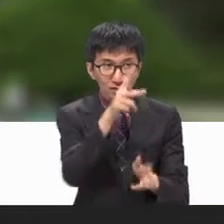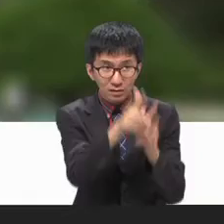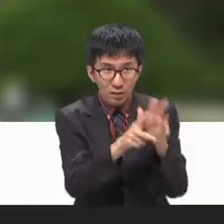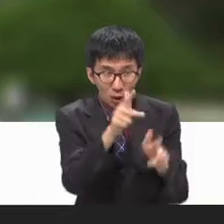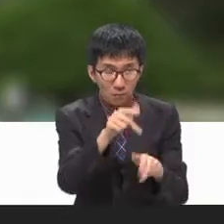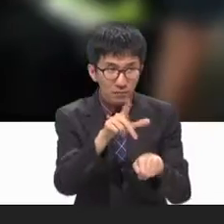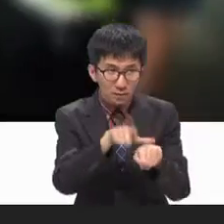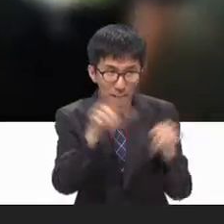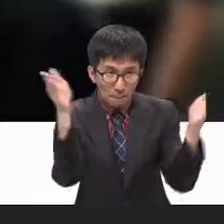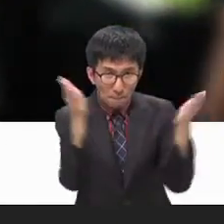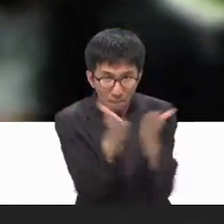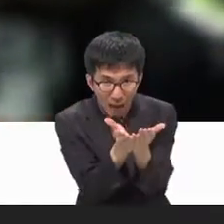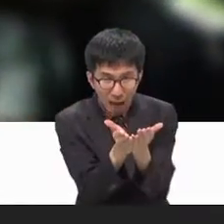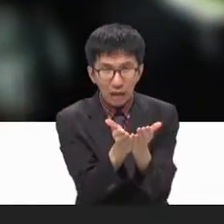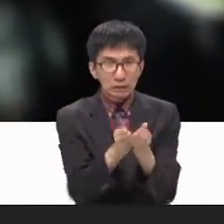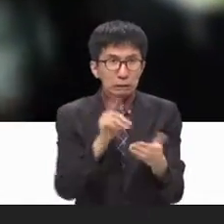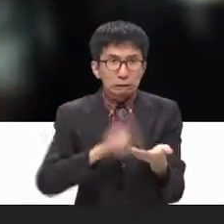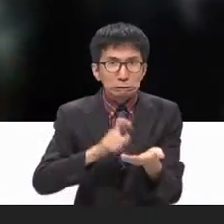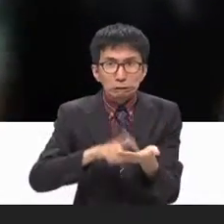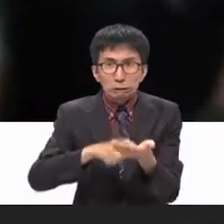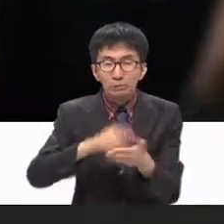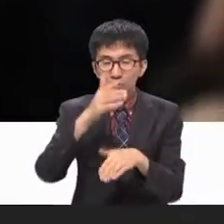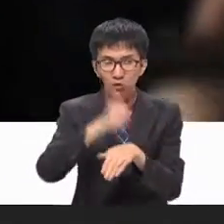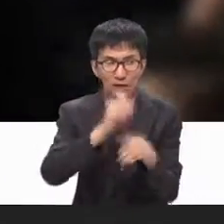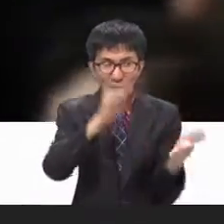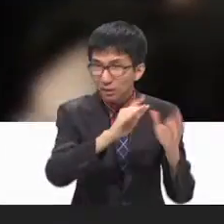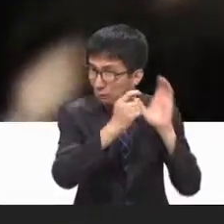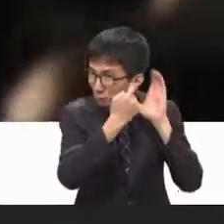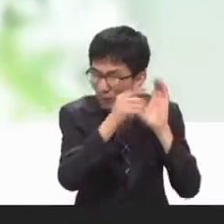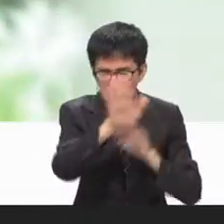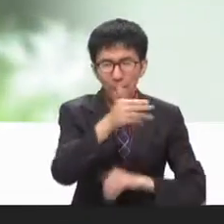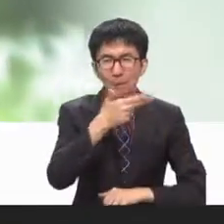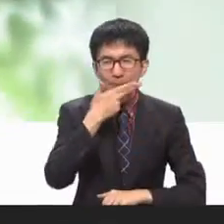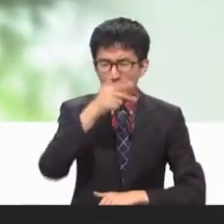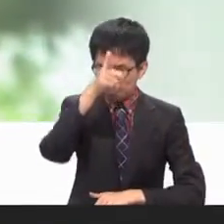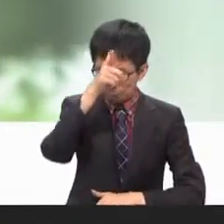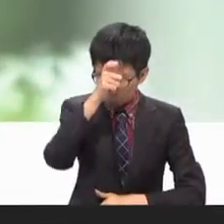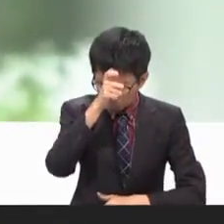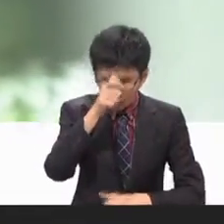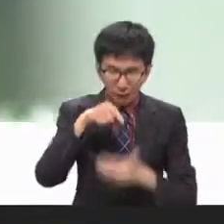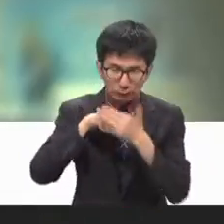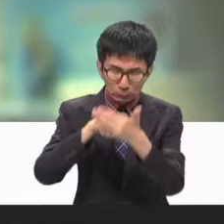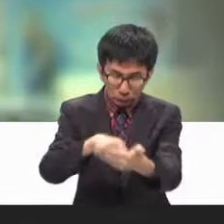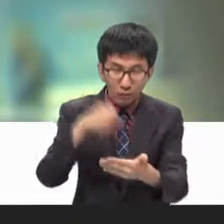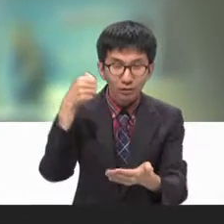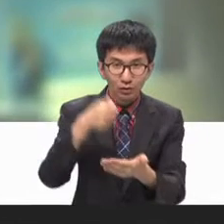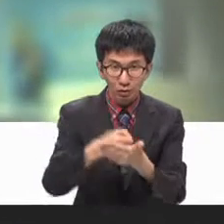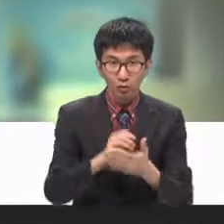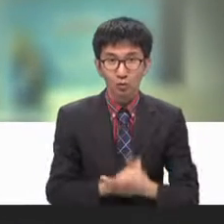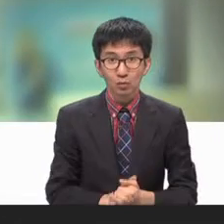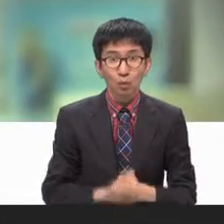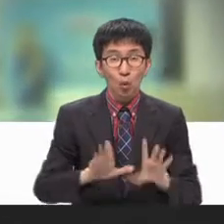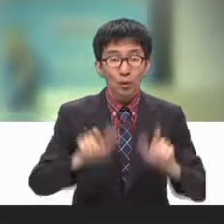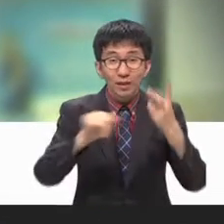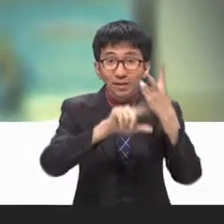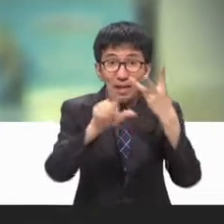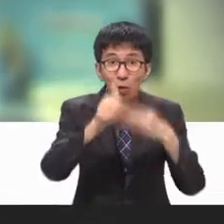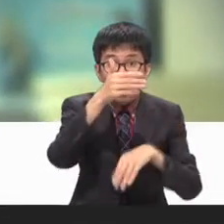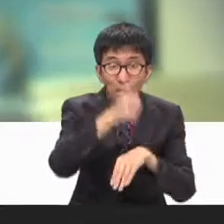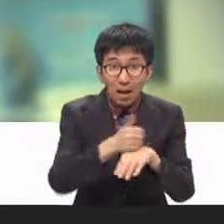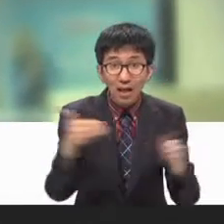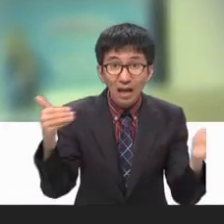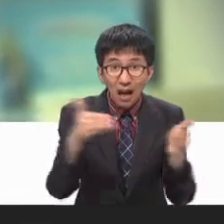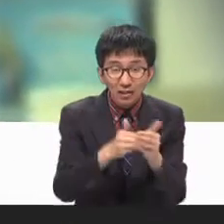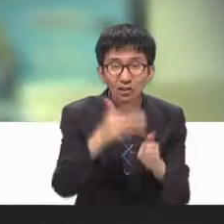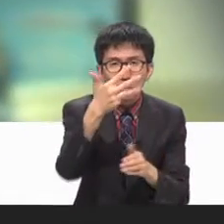보니까 일방통행 한 측면이 분명히 있습니다 음 원래 이 사업이 올해 3월 말까지 최종 대학 8곳을 현정 하는 게 목표였는데